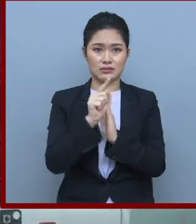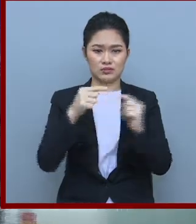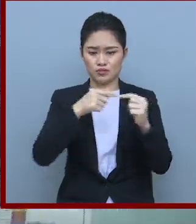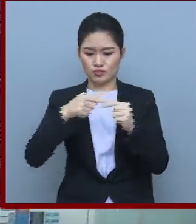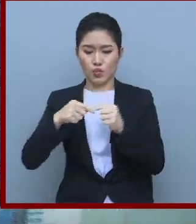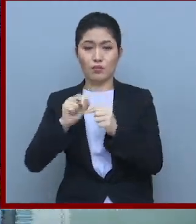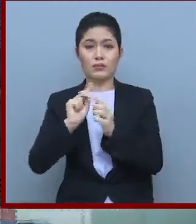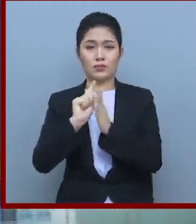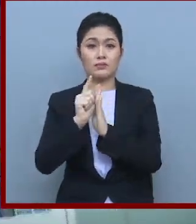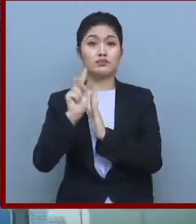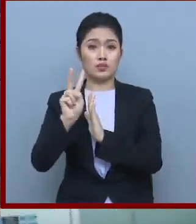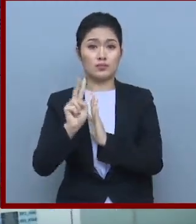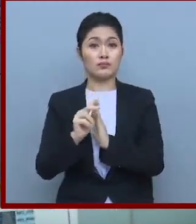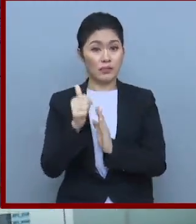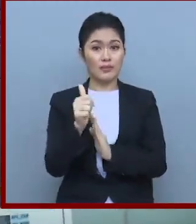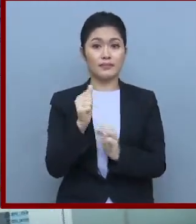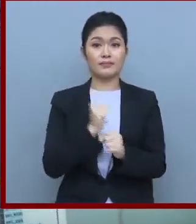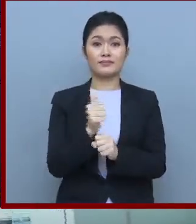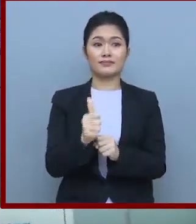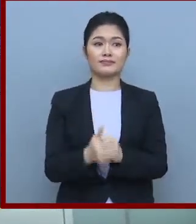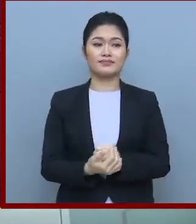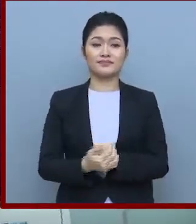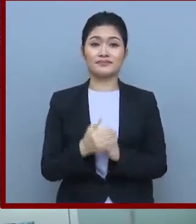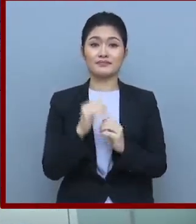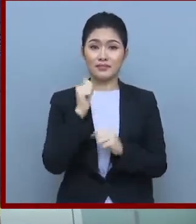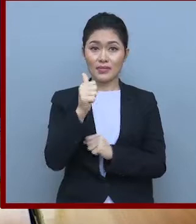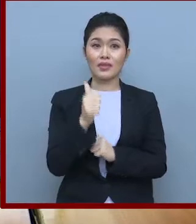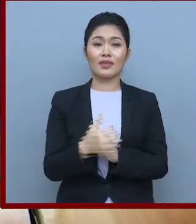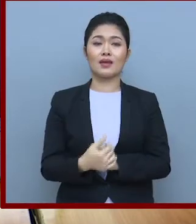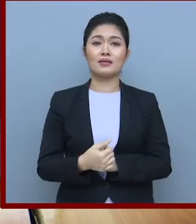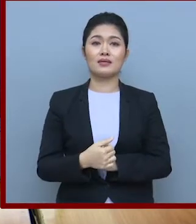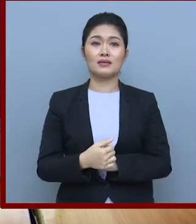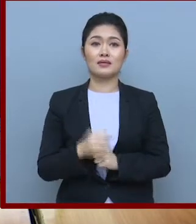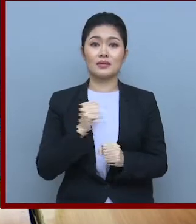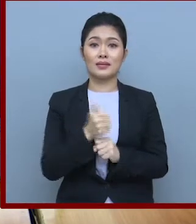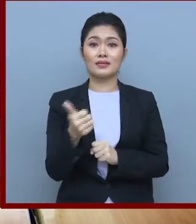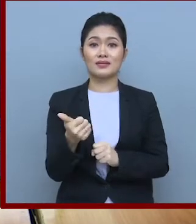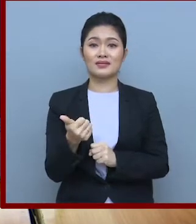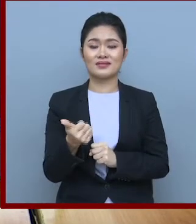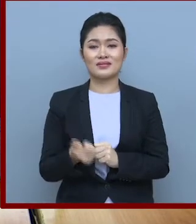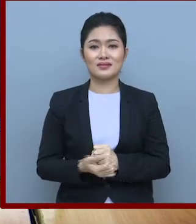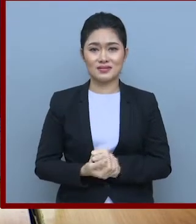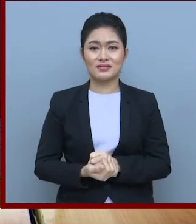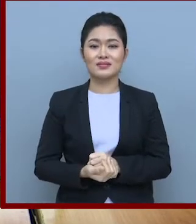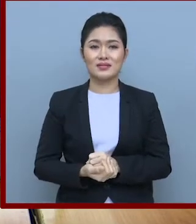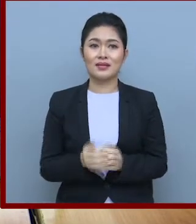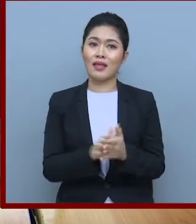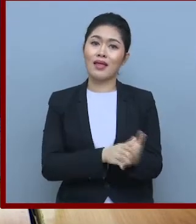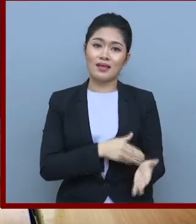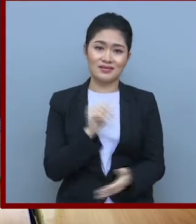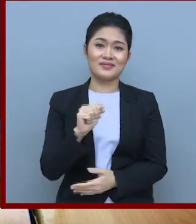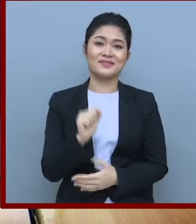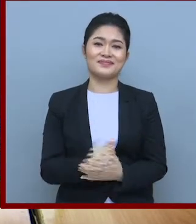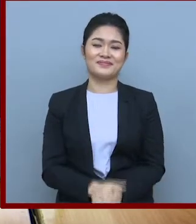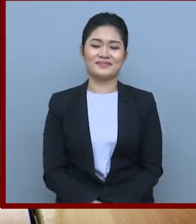ครับได้ไหมครับทุกคนอัพโหลดได้ไหมครูบดี อัพโหลดครับ นานใช่ไหม